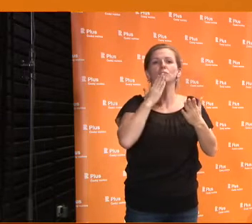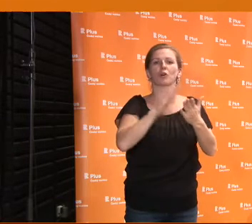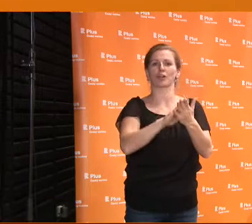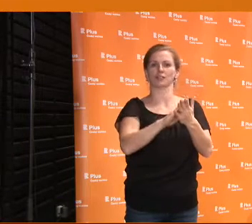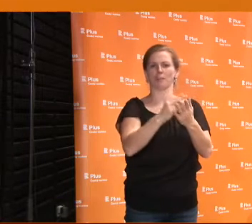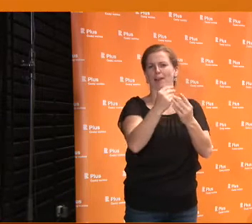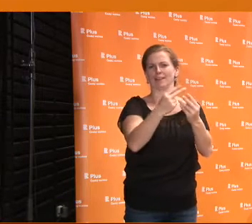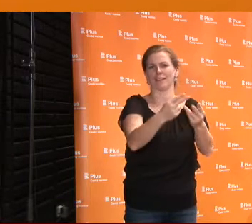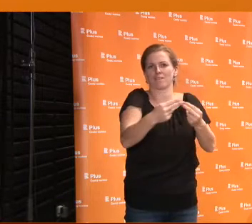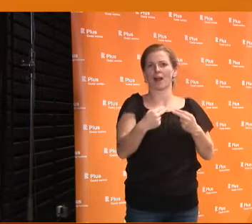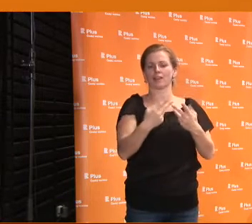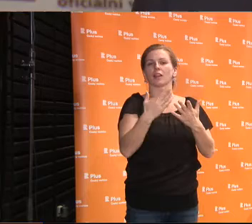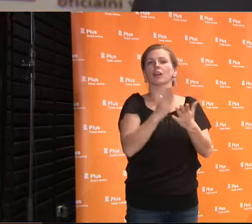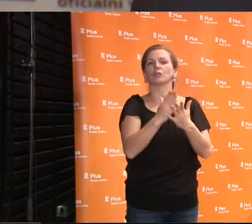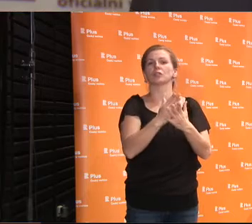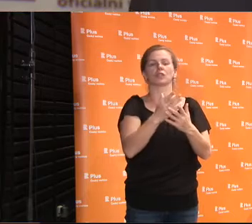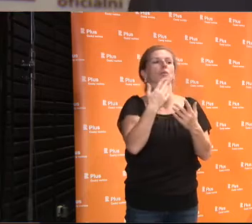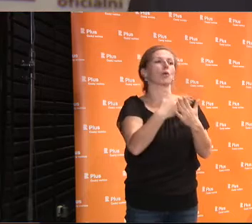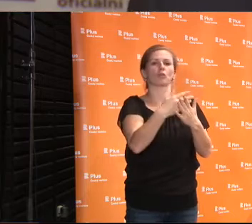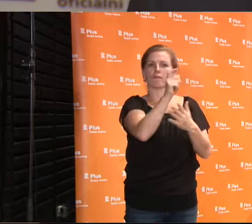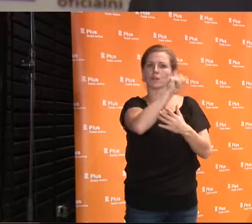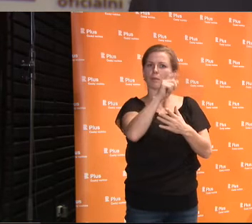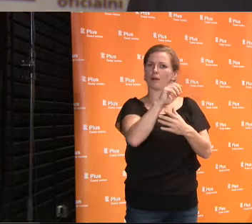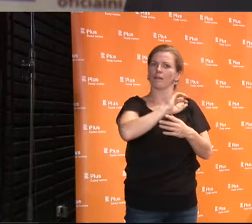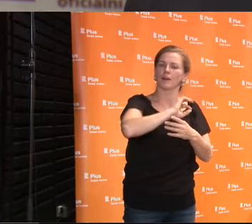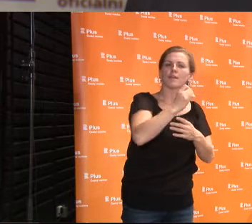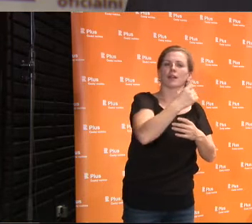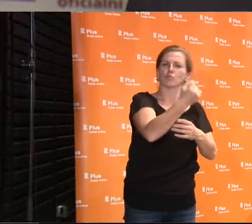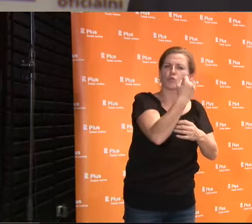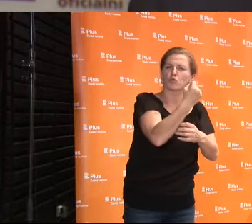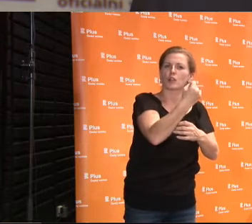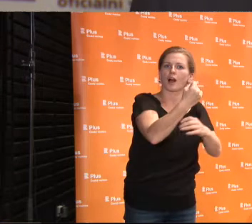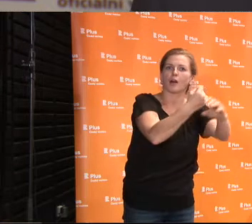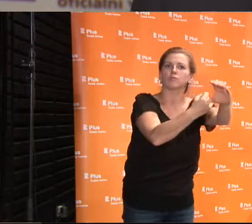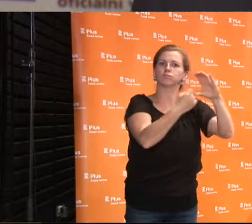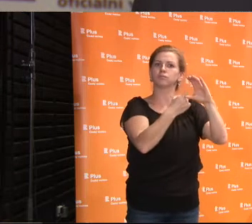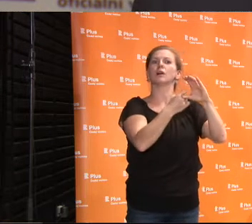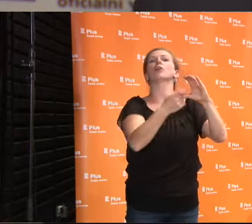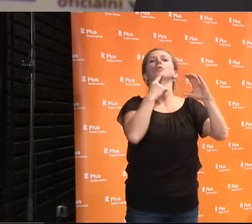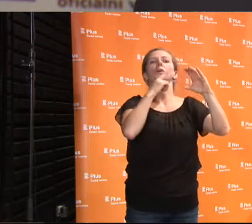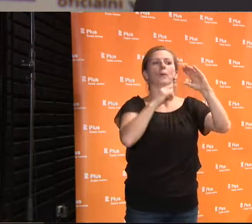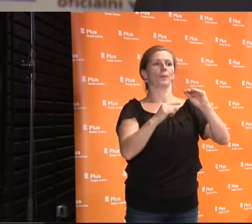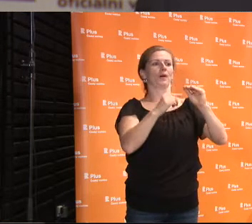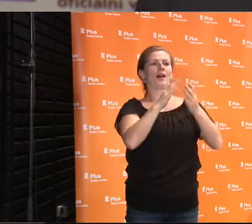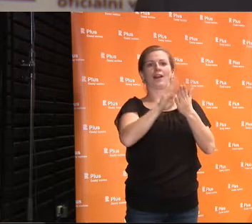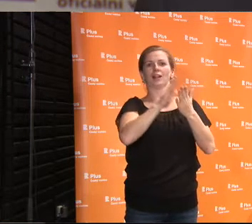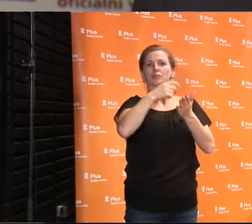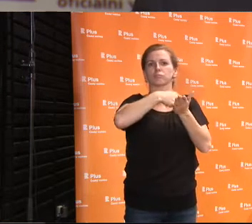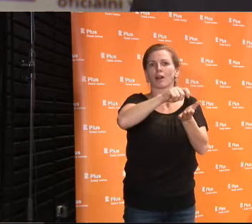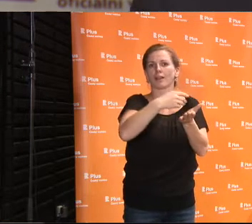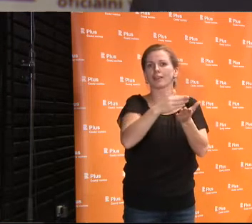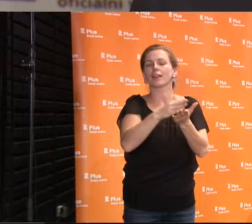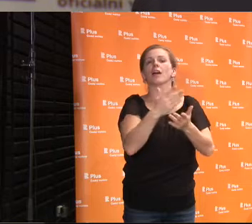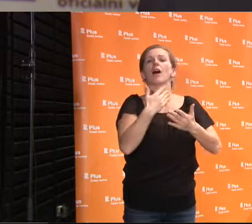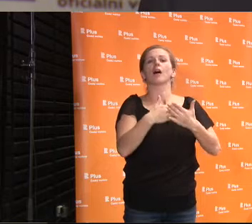a s rychlou návratností. Jinak myslím si, že naše třeba vysoké školy nebo ústavy Akademie